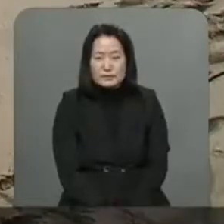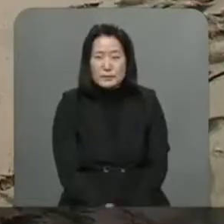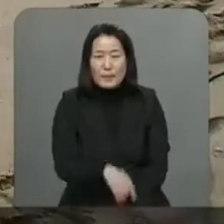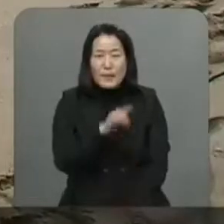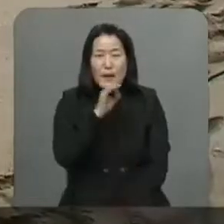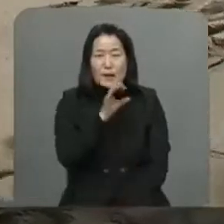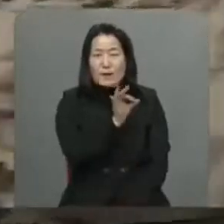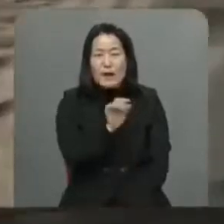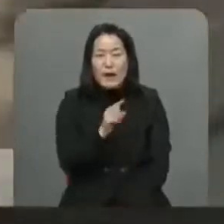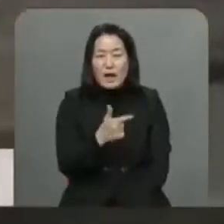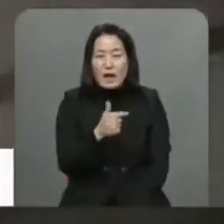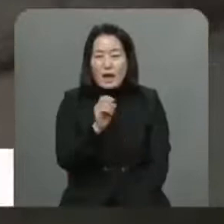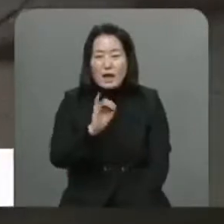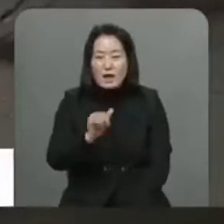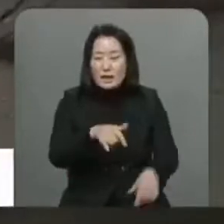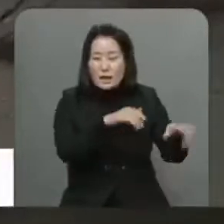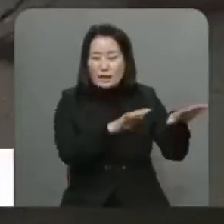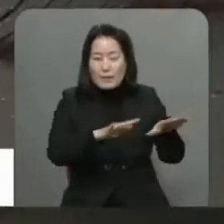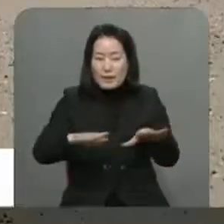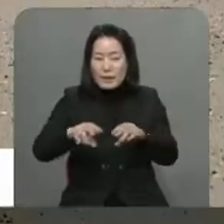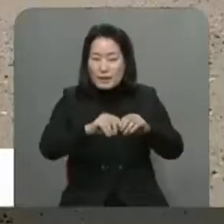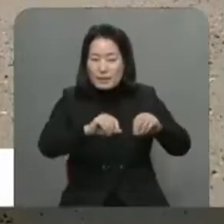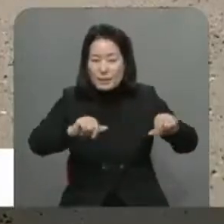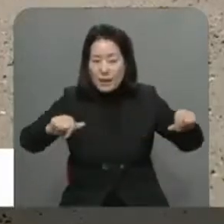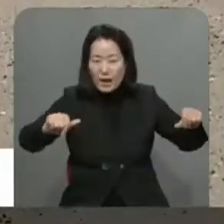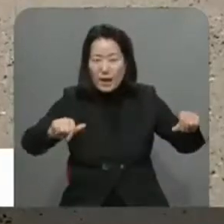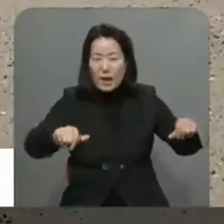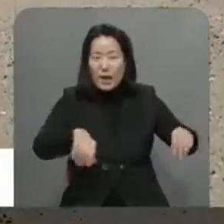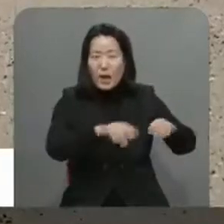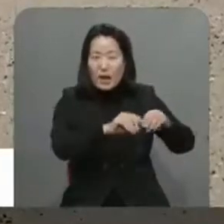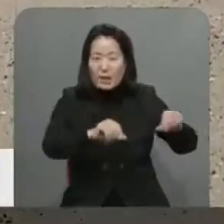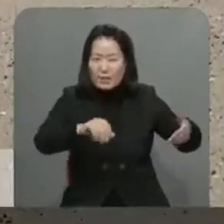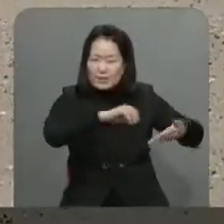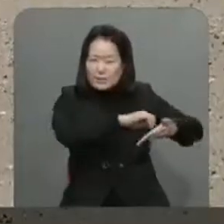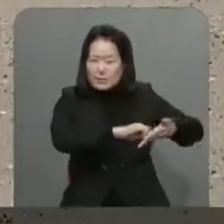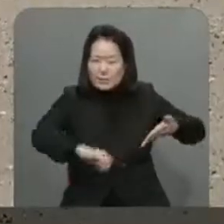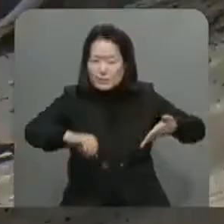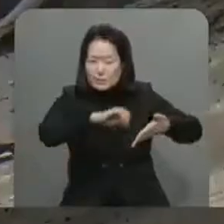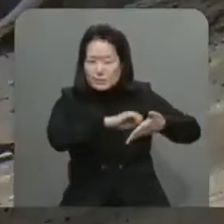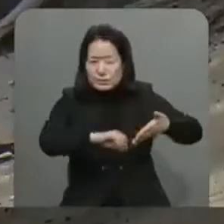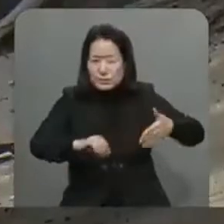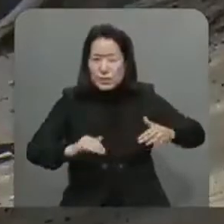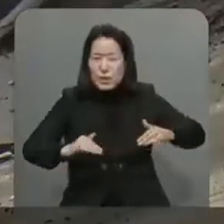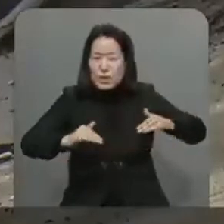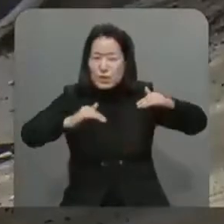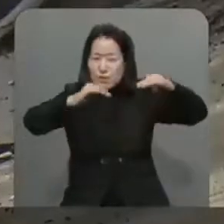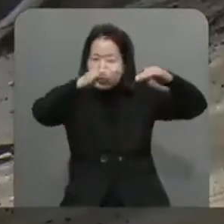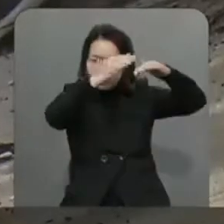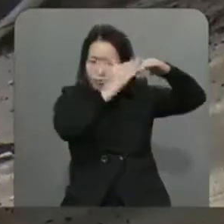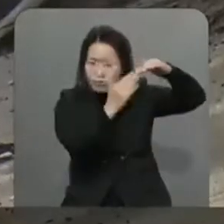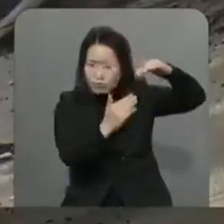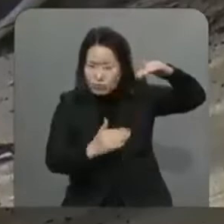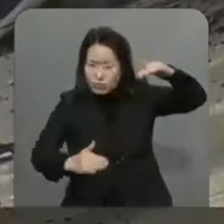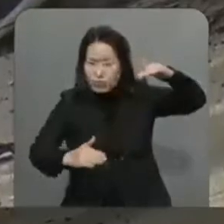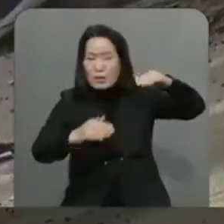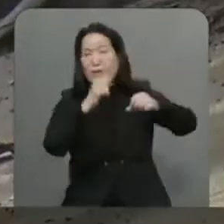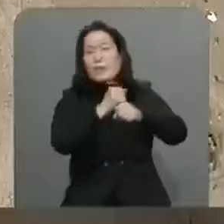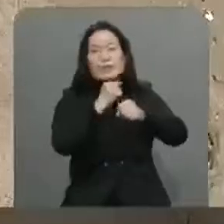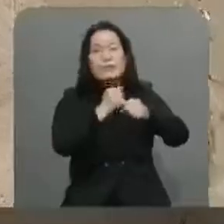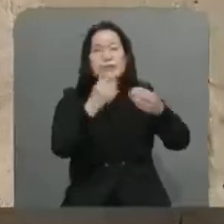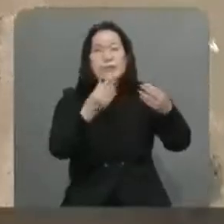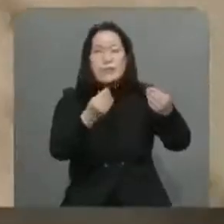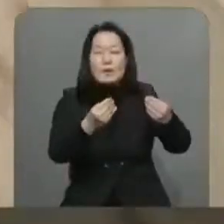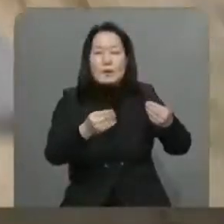강릉 안인 사고 인근 해안가 합니다 백사장이 깎여 나가 어른 키 높이 만한 절벽이 생겼습니다